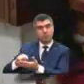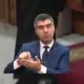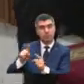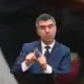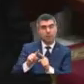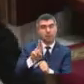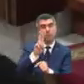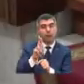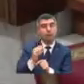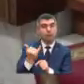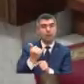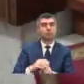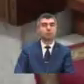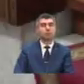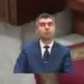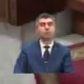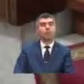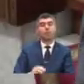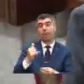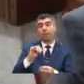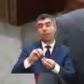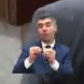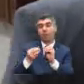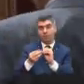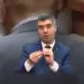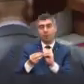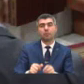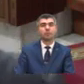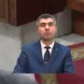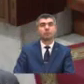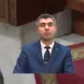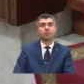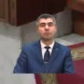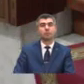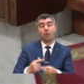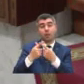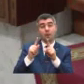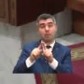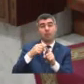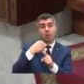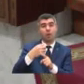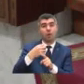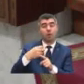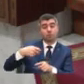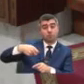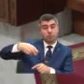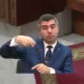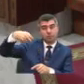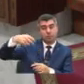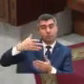حال قاصد. عندنا مشكل في الحوض ديال رافعه السفن في ميناء ديال